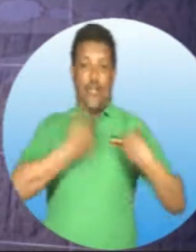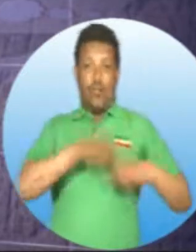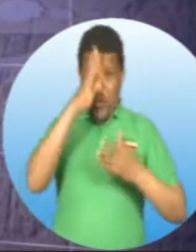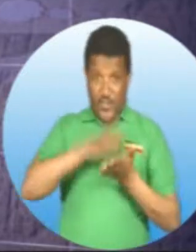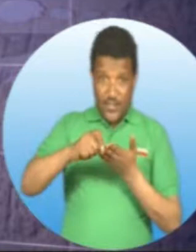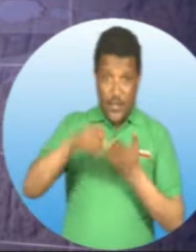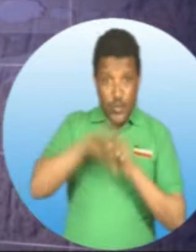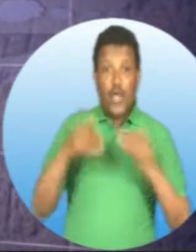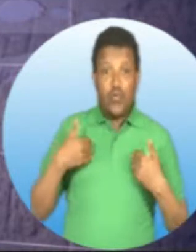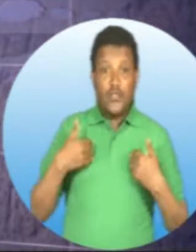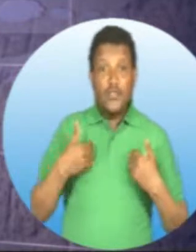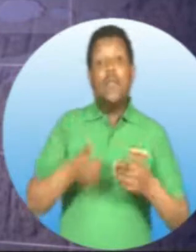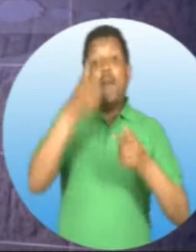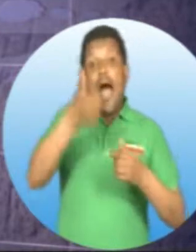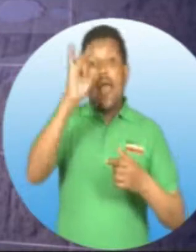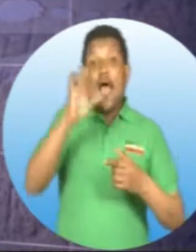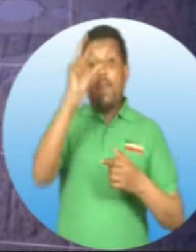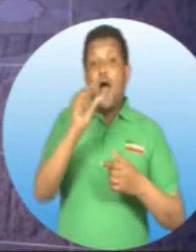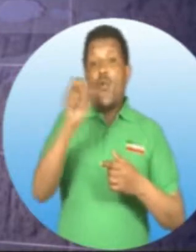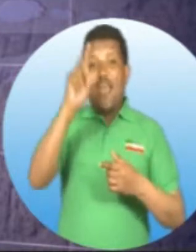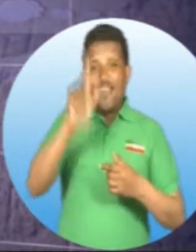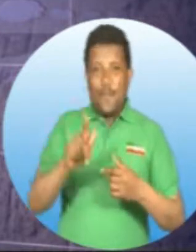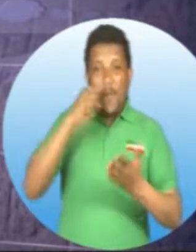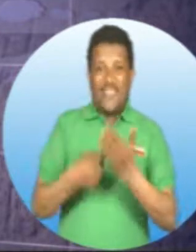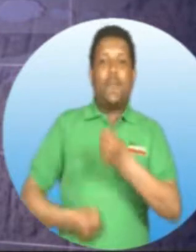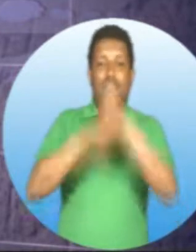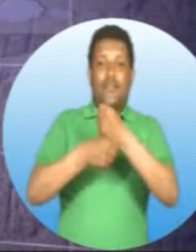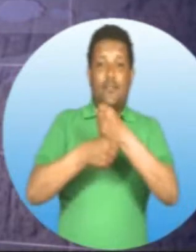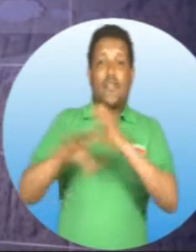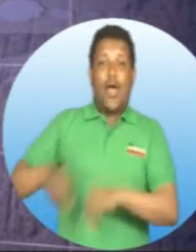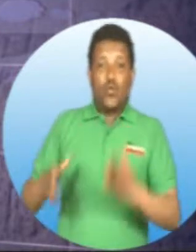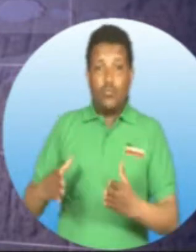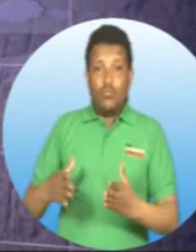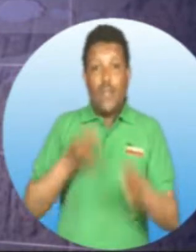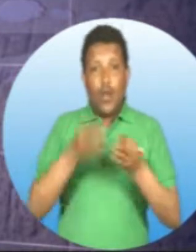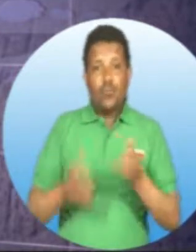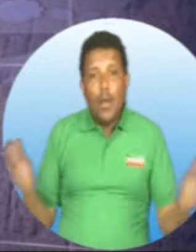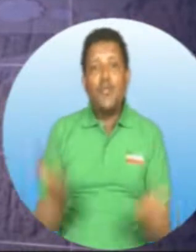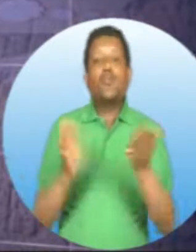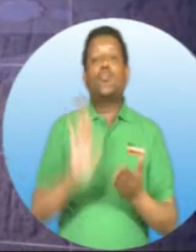በዚህ አጭር ልቦለድ ውስጥ ያሉትን አላባውያንን በማስረጃ